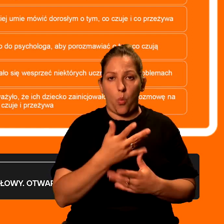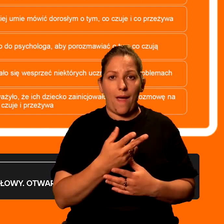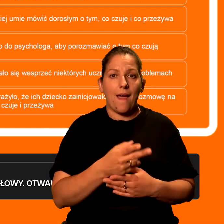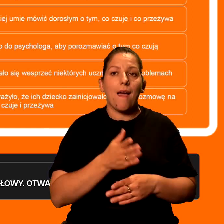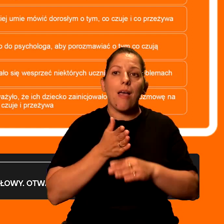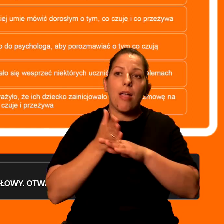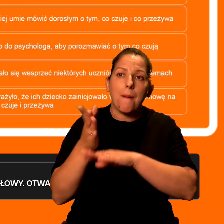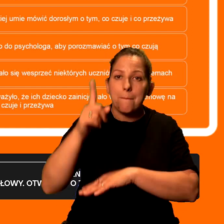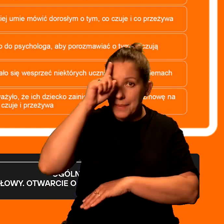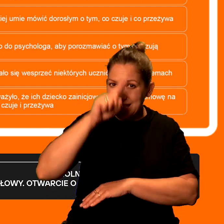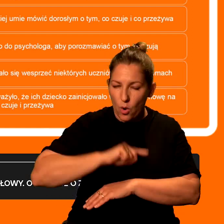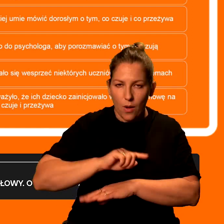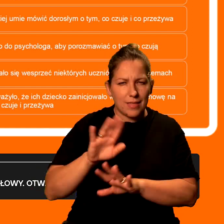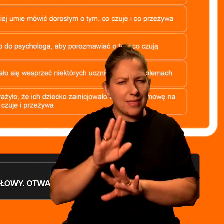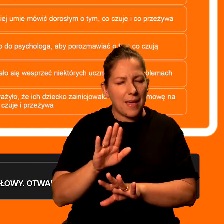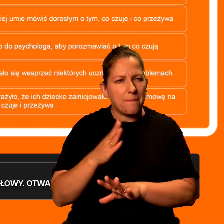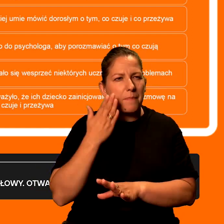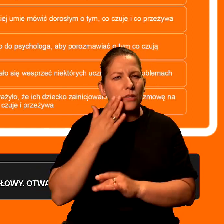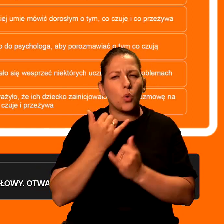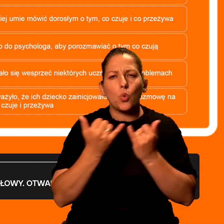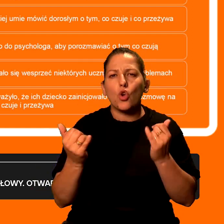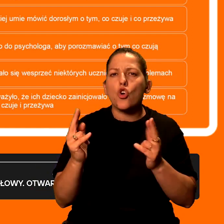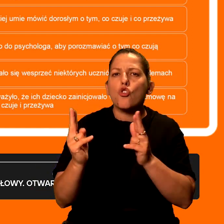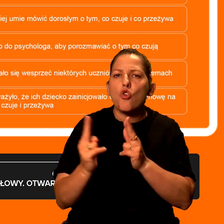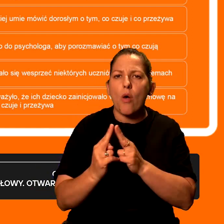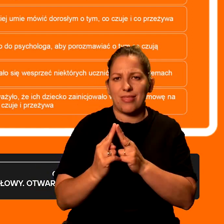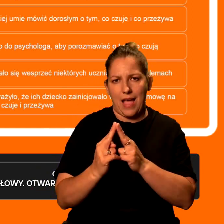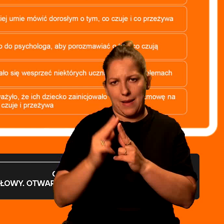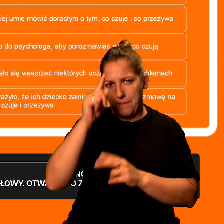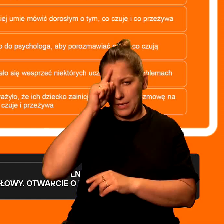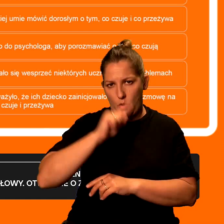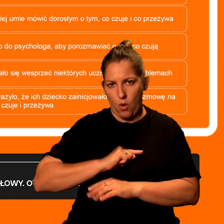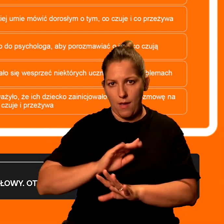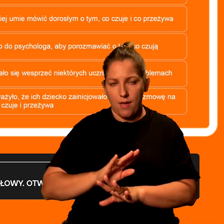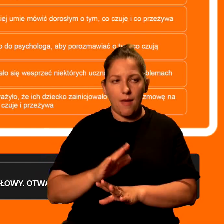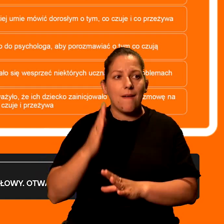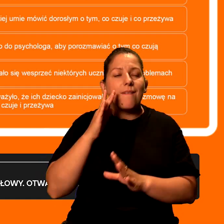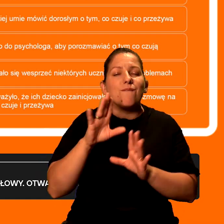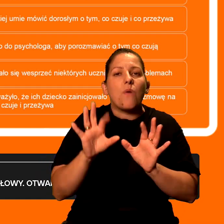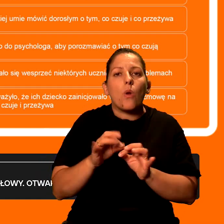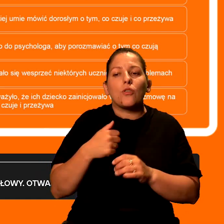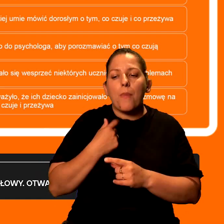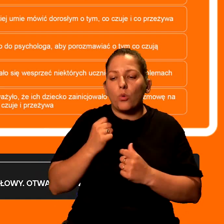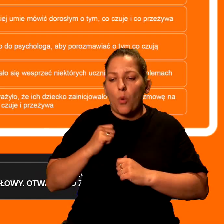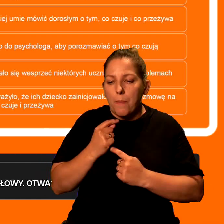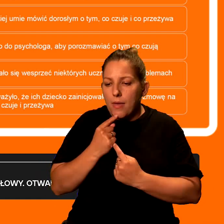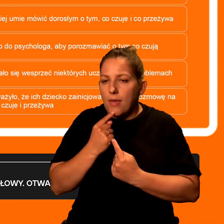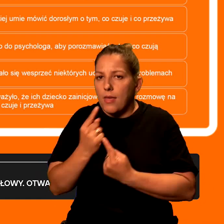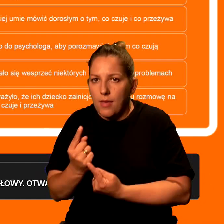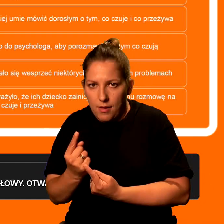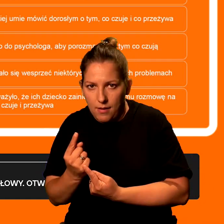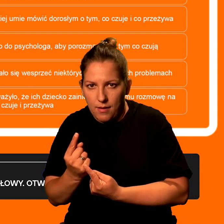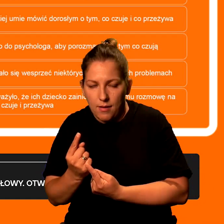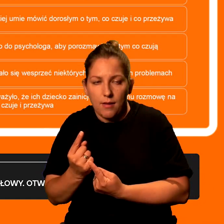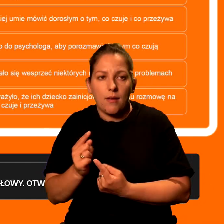u psychologa. To oznacza bardzo różne formy kontaktu z psychologiem lub pedagogiem, żeby w ogóle cokolwiek o sobie powiedzieć. Tak? Nie traktujmy